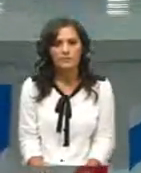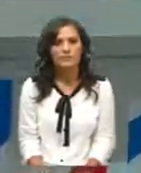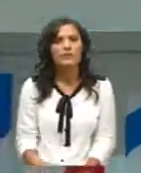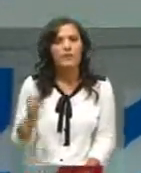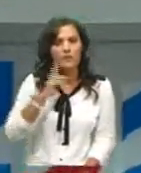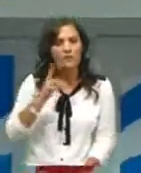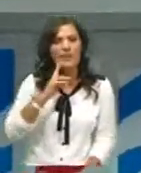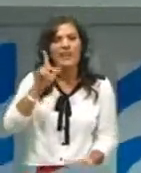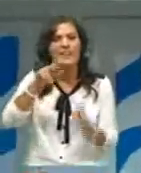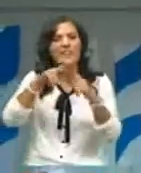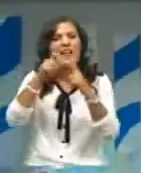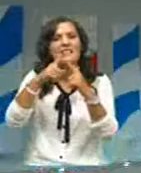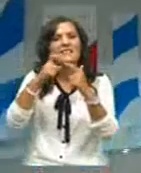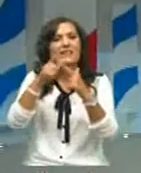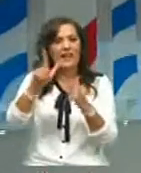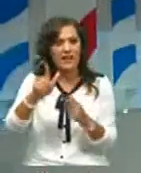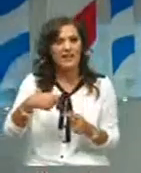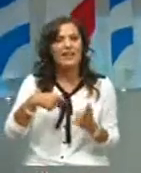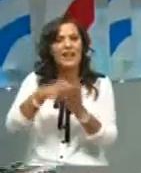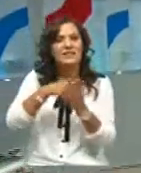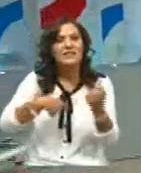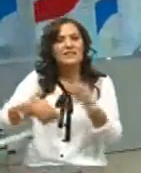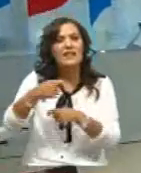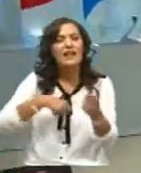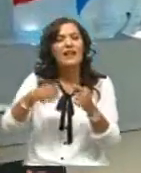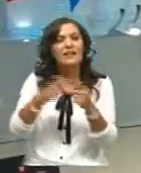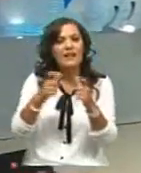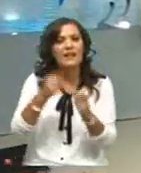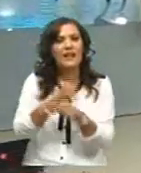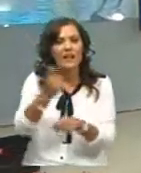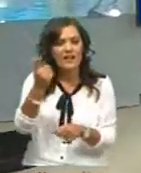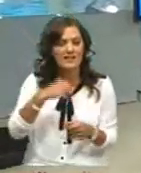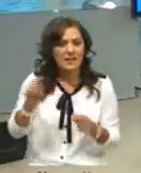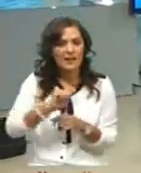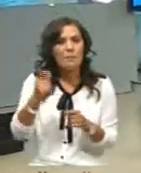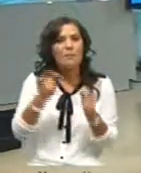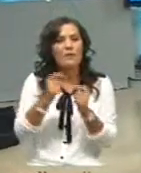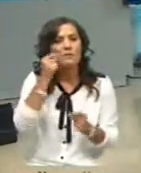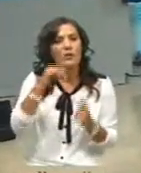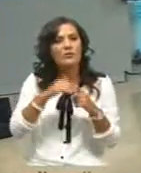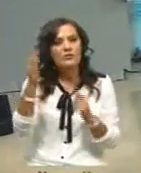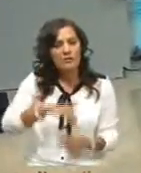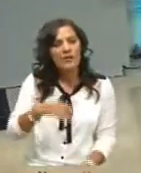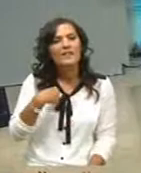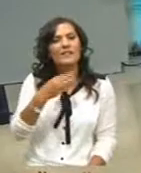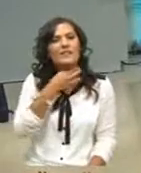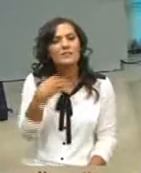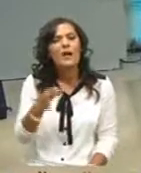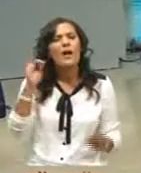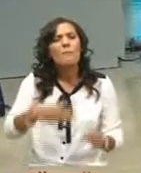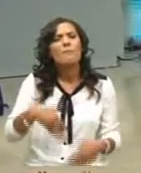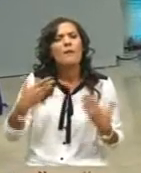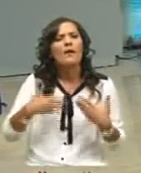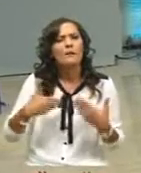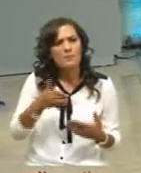Evet efendim Duster lastik Sanayicileri Derneği Genel Sekreteri Bahadır Ünsal hoşgeldiniz nasılsınız Biz hep